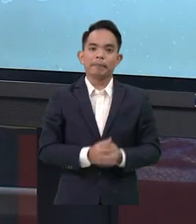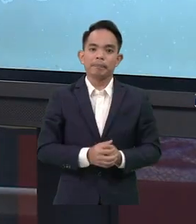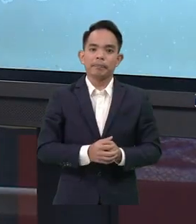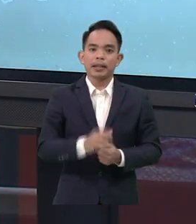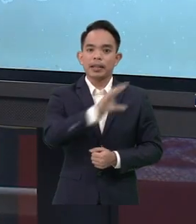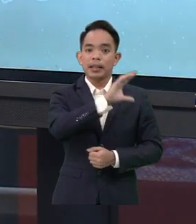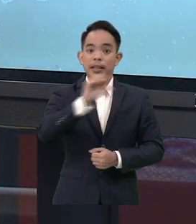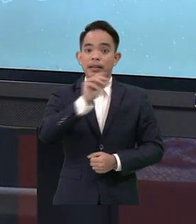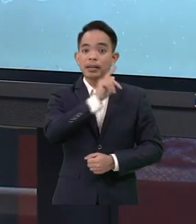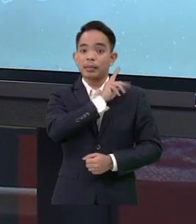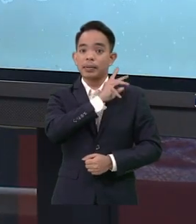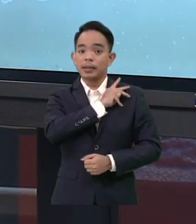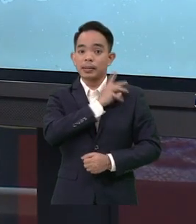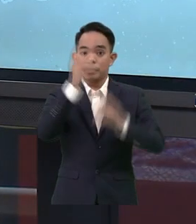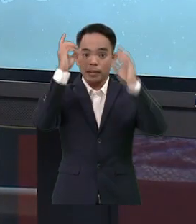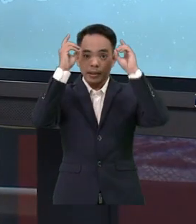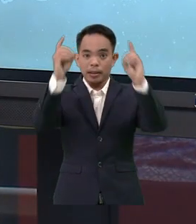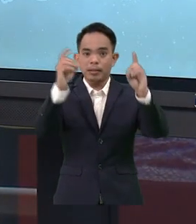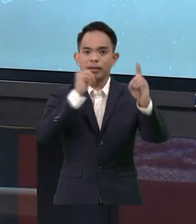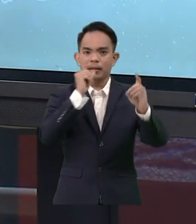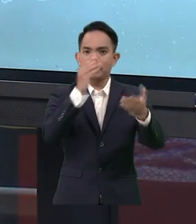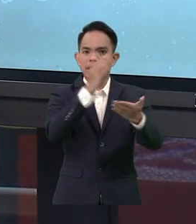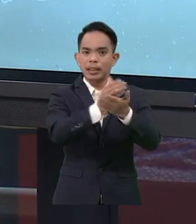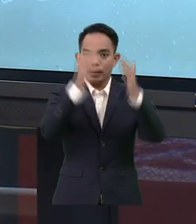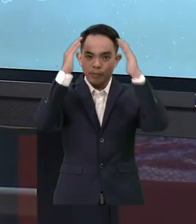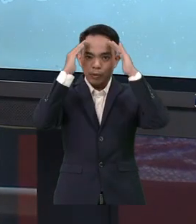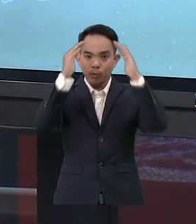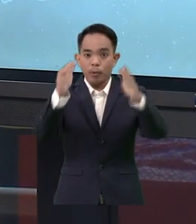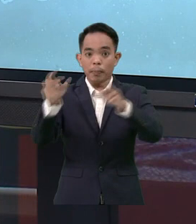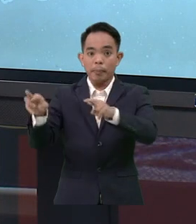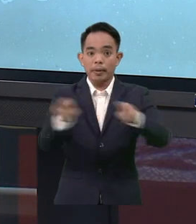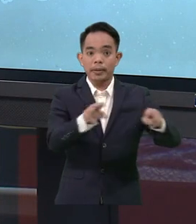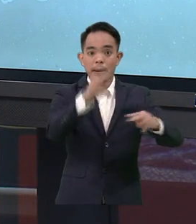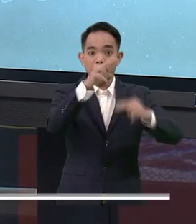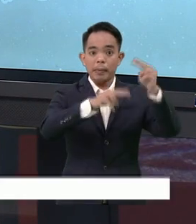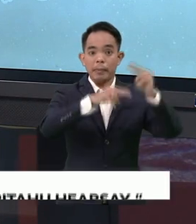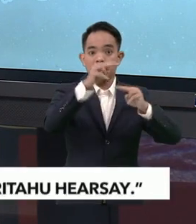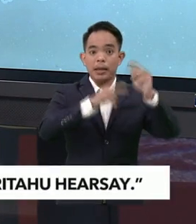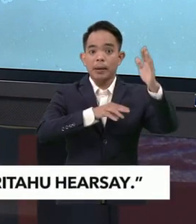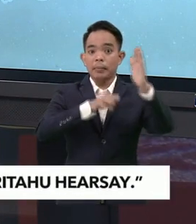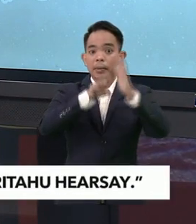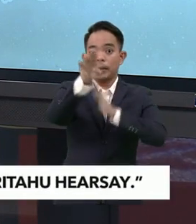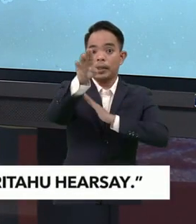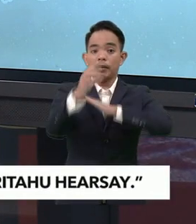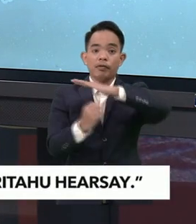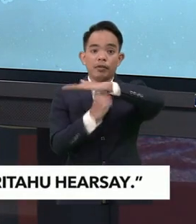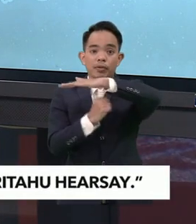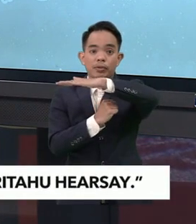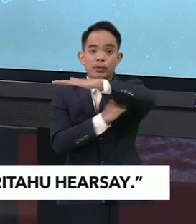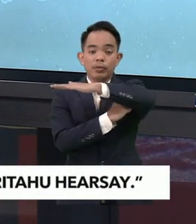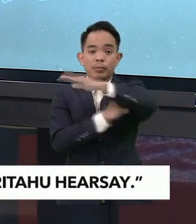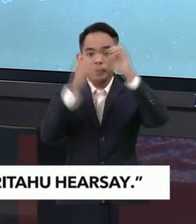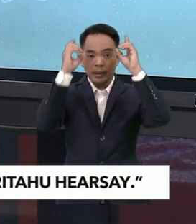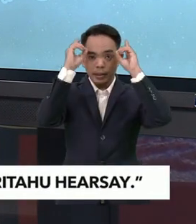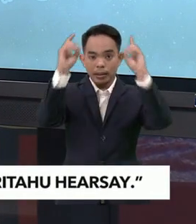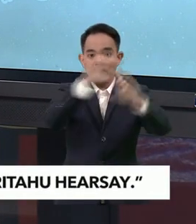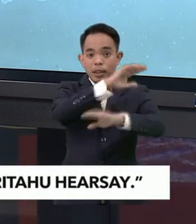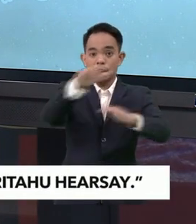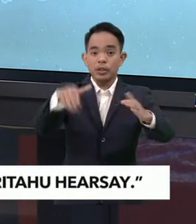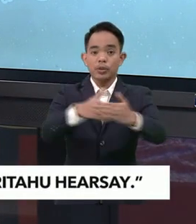dan Kementerian Pendidikan tidak akan sesekali menghentikan tumpuan dan perancangan pembinaan serta pembangunan infrastruktur pendidikan